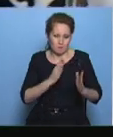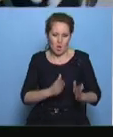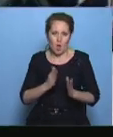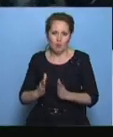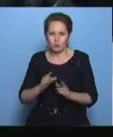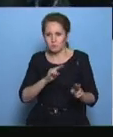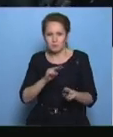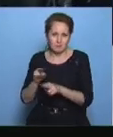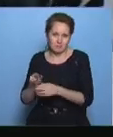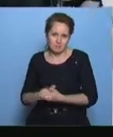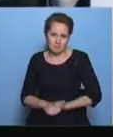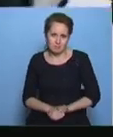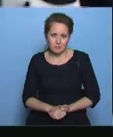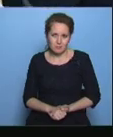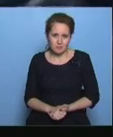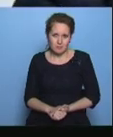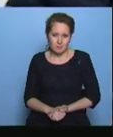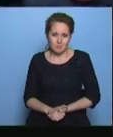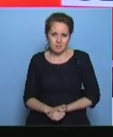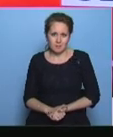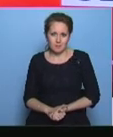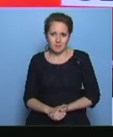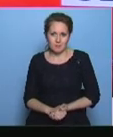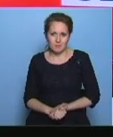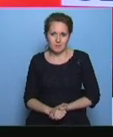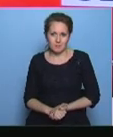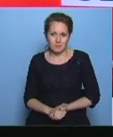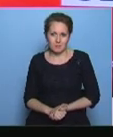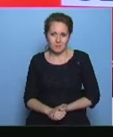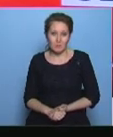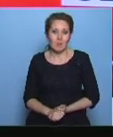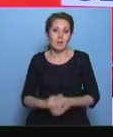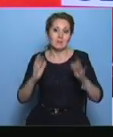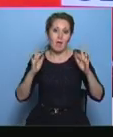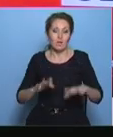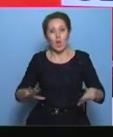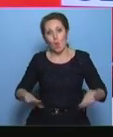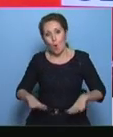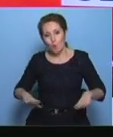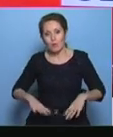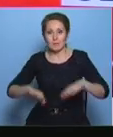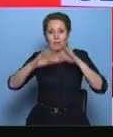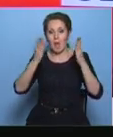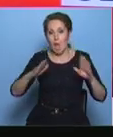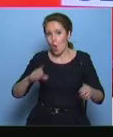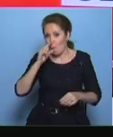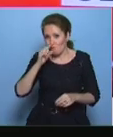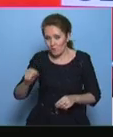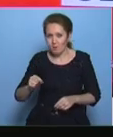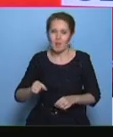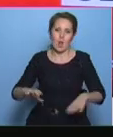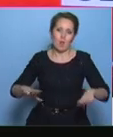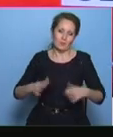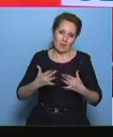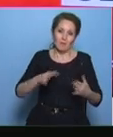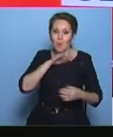Ковырзина, Василий Хохряков, телеканал «Моя Удмуртия». Снежные лошадки, снеговики, Деды Морозы, Снегурочки и, конечно, символы